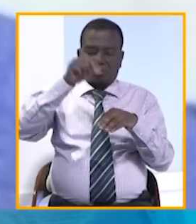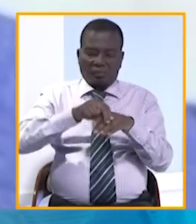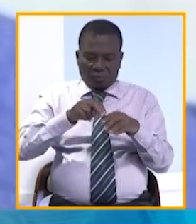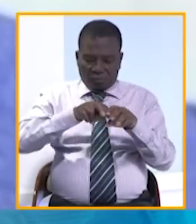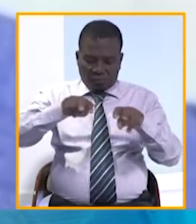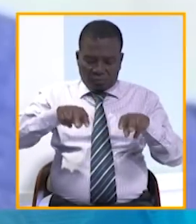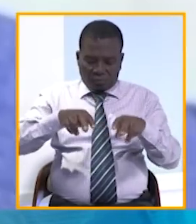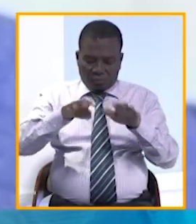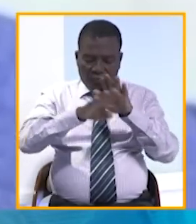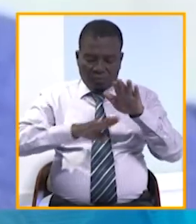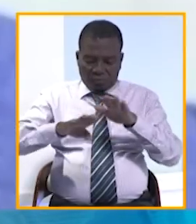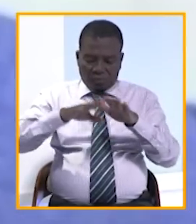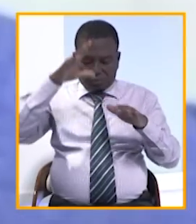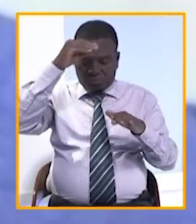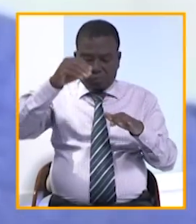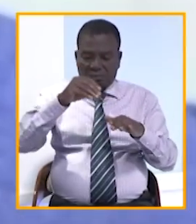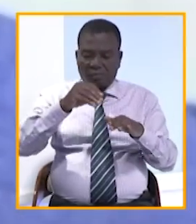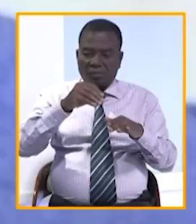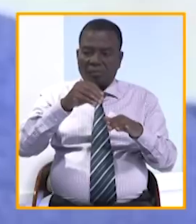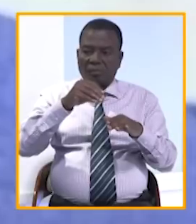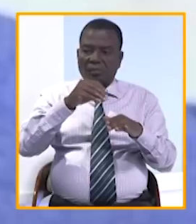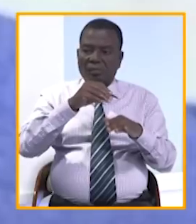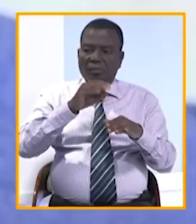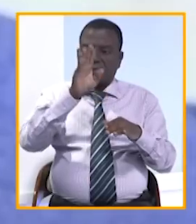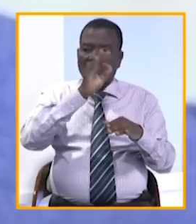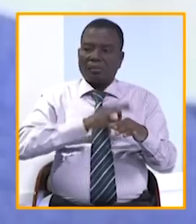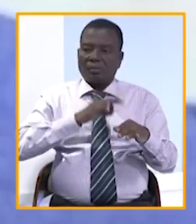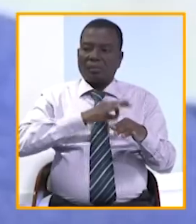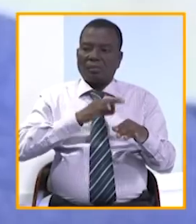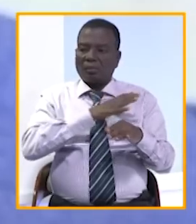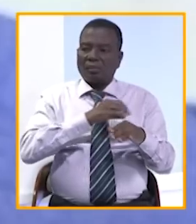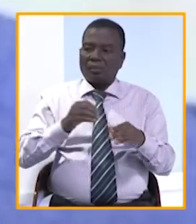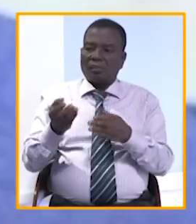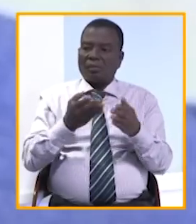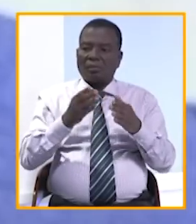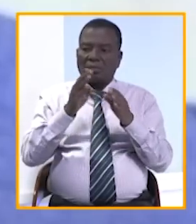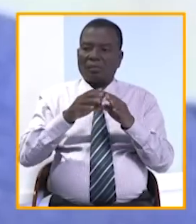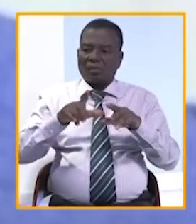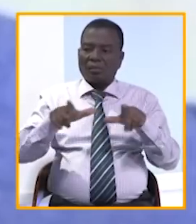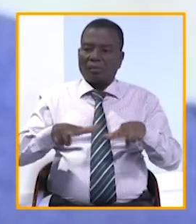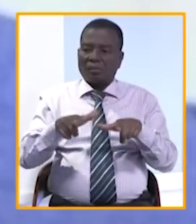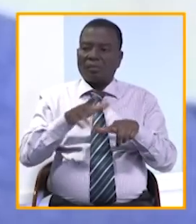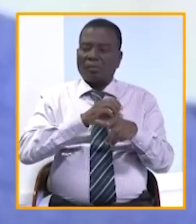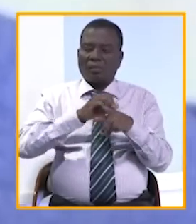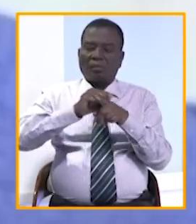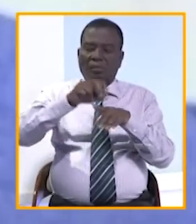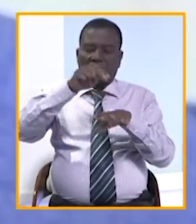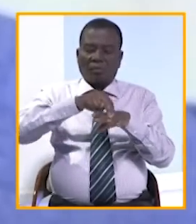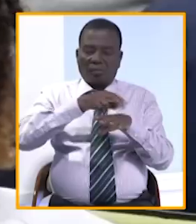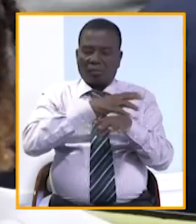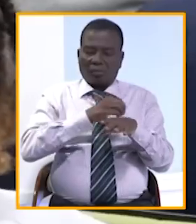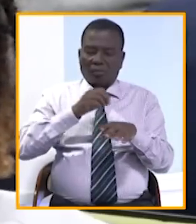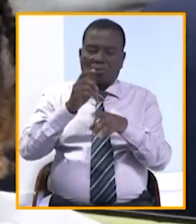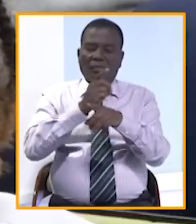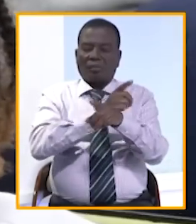humaines et matérielles locales, des biens et services locaux, la formation et